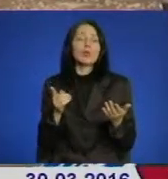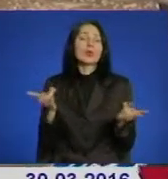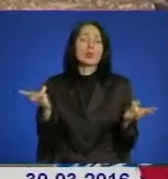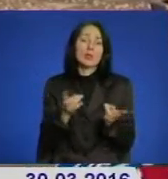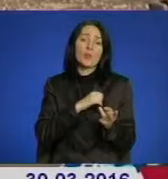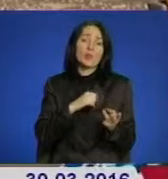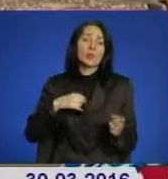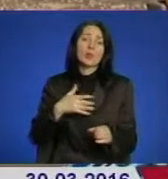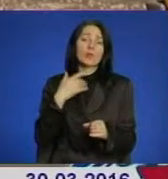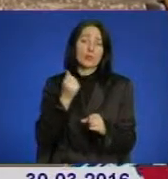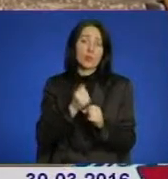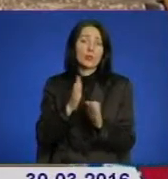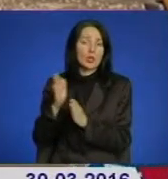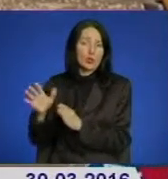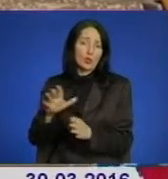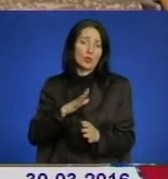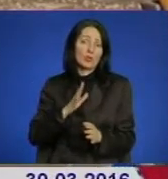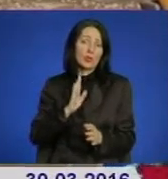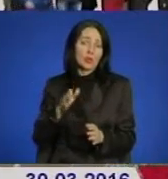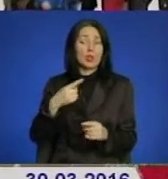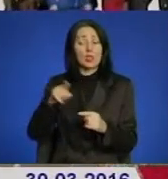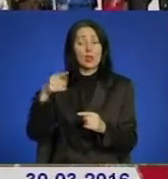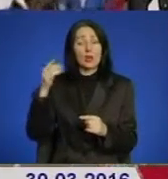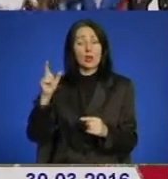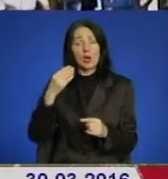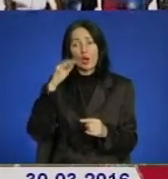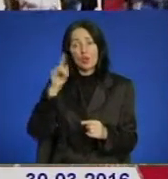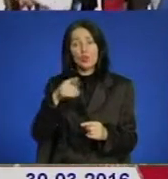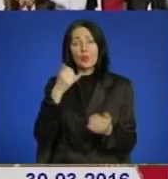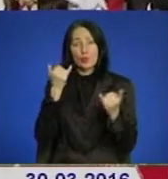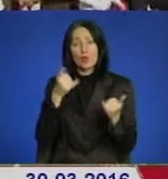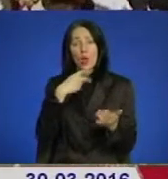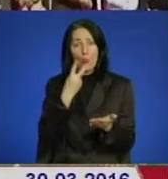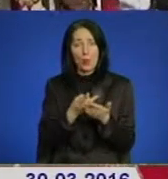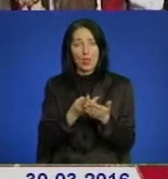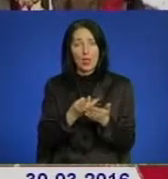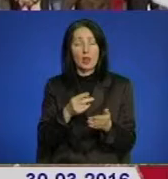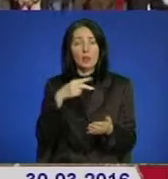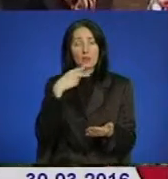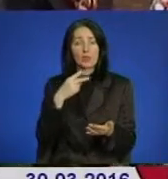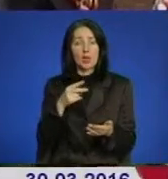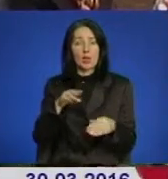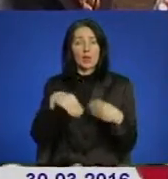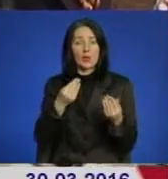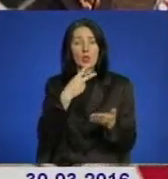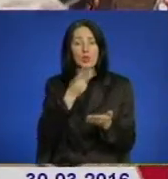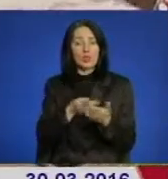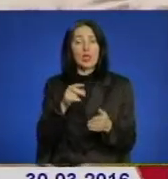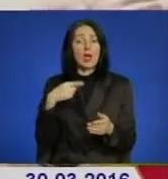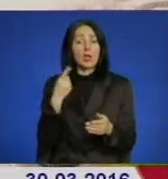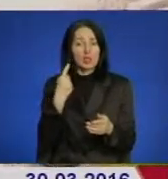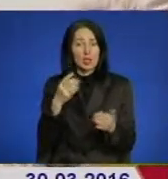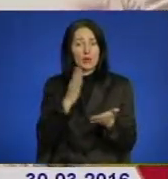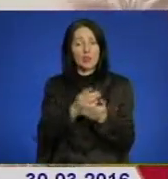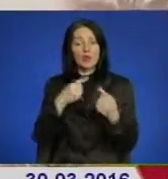самим дисциплінованим, і буде другим краще. Нині, щоб подати показники лічильників, кажуть спеціалісти, є відділення банків,